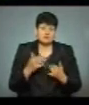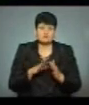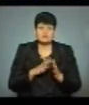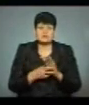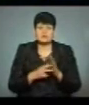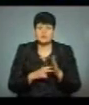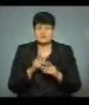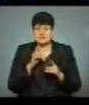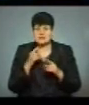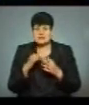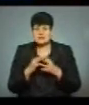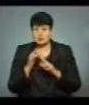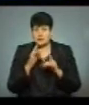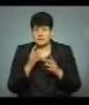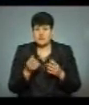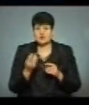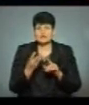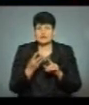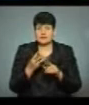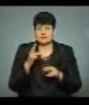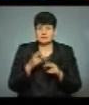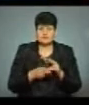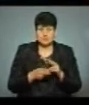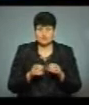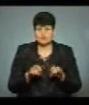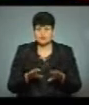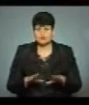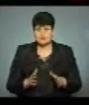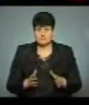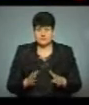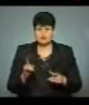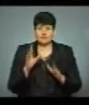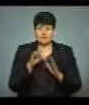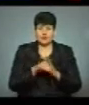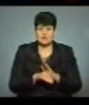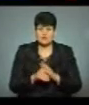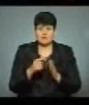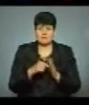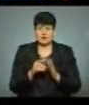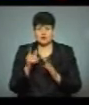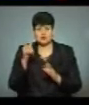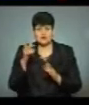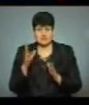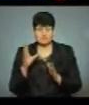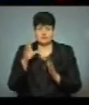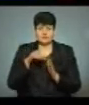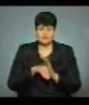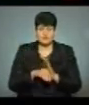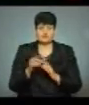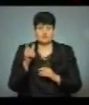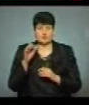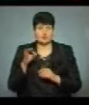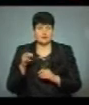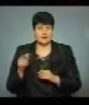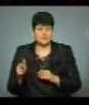запланована сесія сільської ради по прийняттю третього завершального рішення щодо входження до міста Чортков, до Чортківської ОТГ.